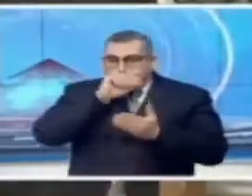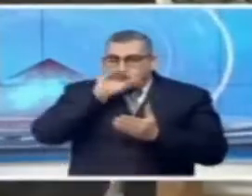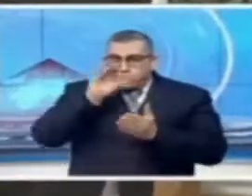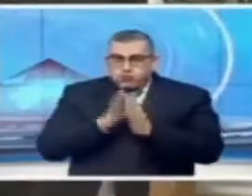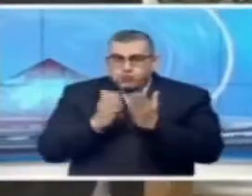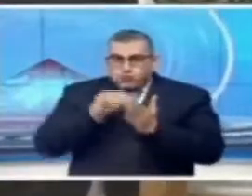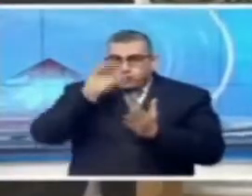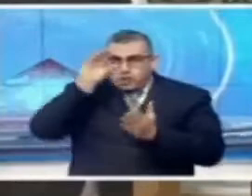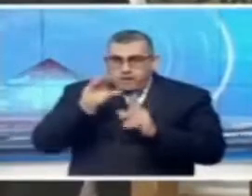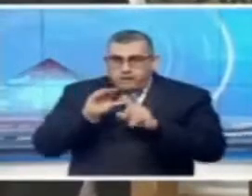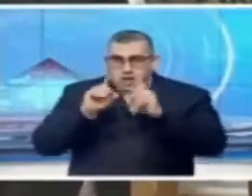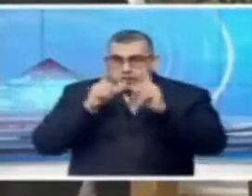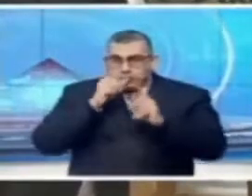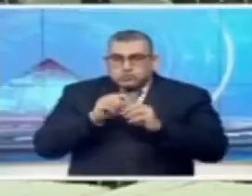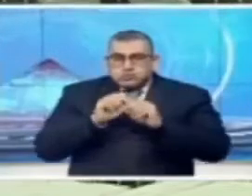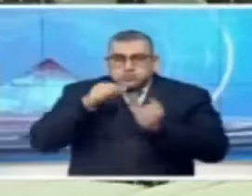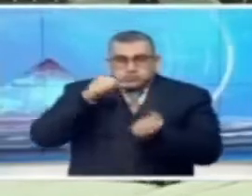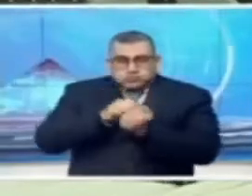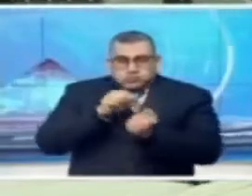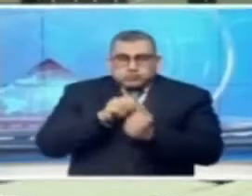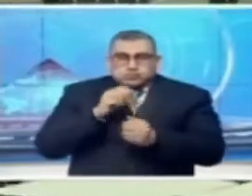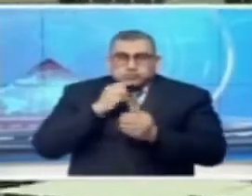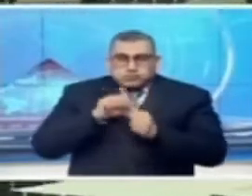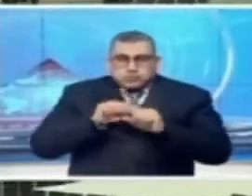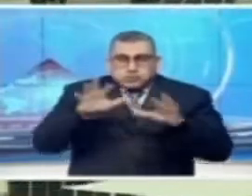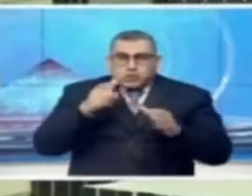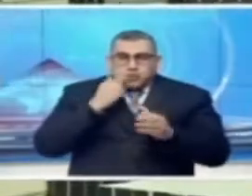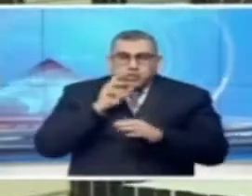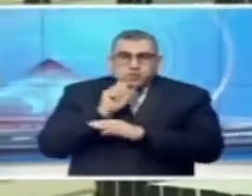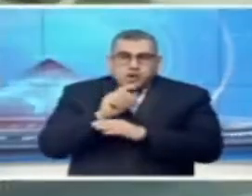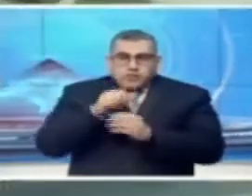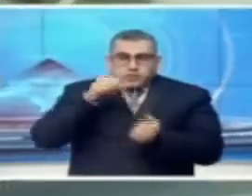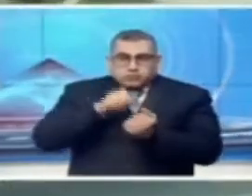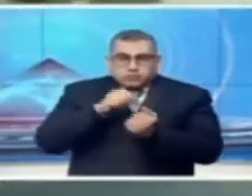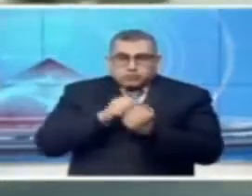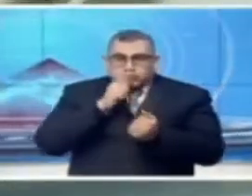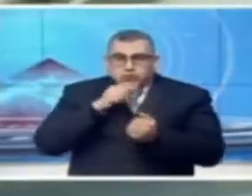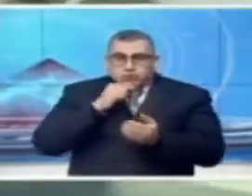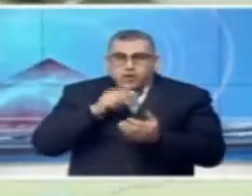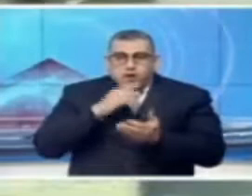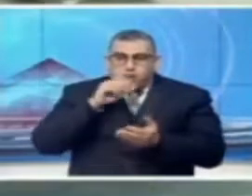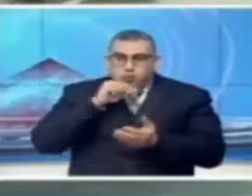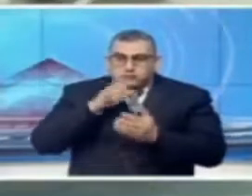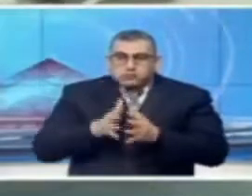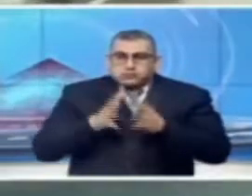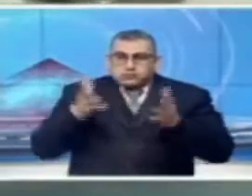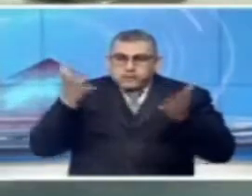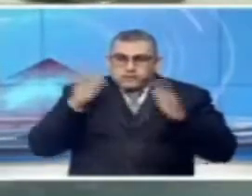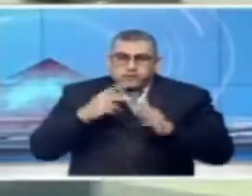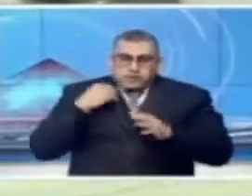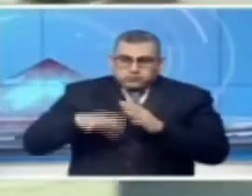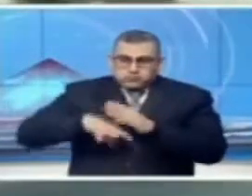طباعة ونشرا وتعليما، مجمع الملك فهد لطباعة المصحف الشريف يشهد ارتفاع معدل